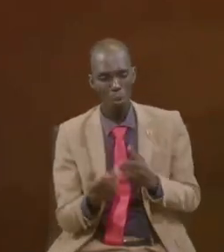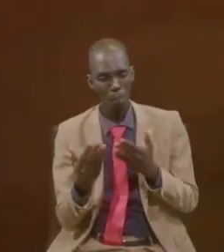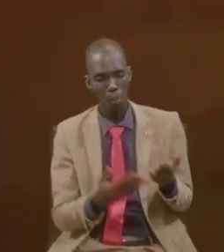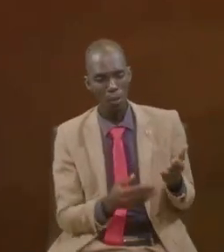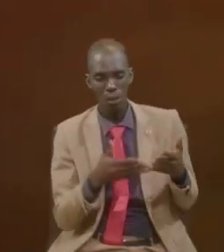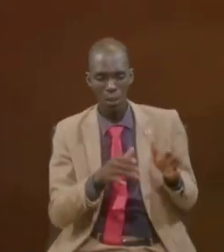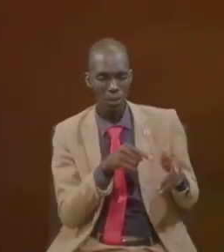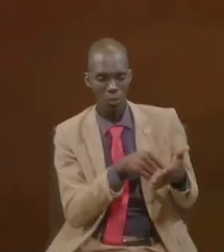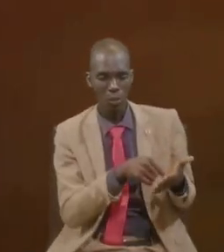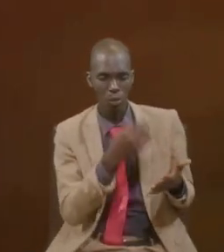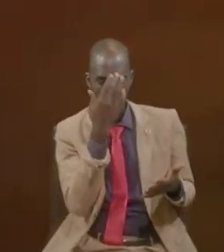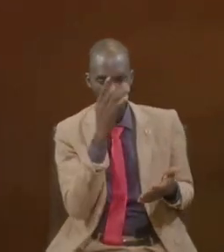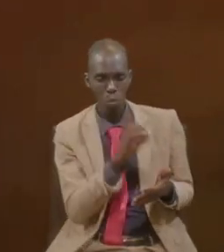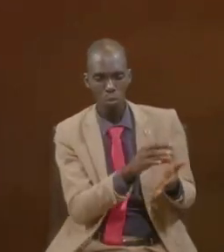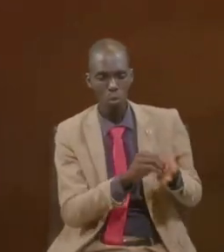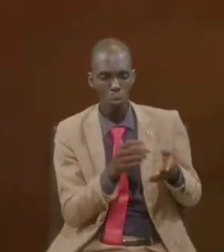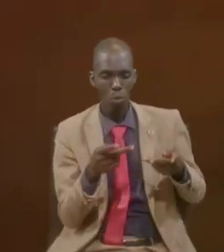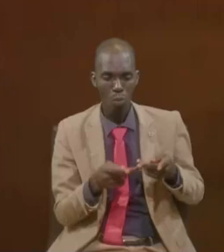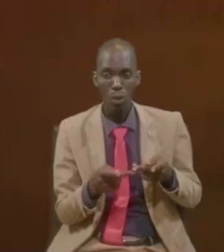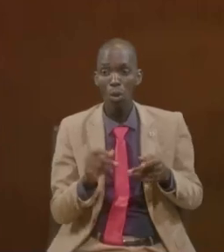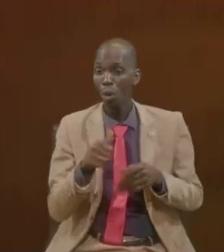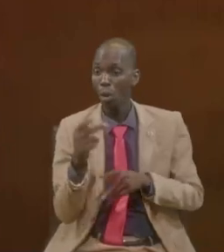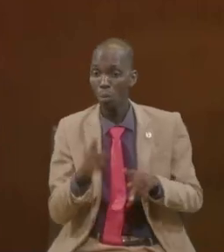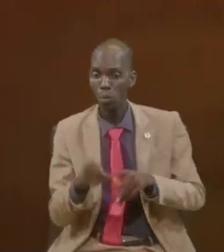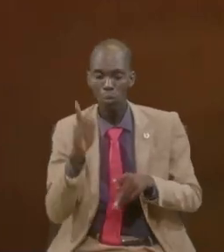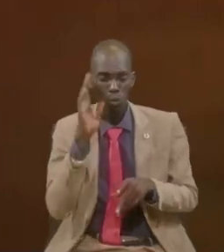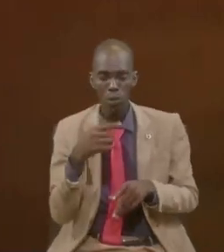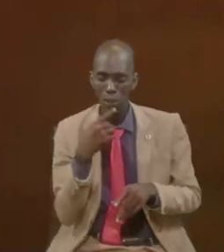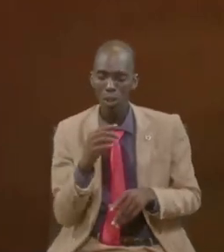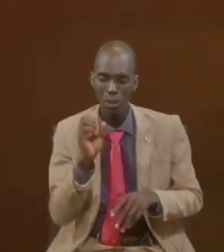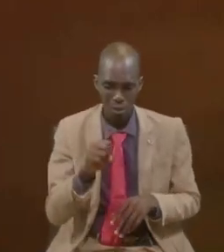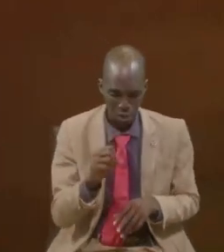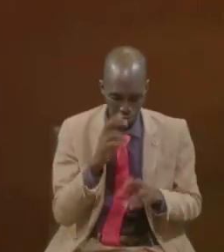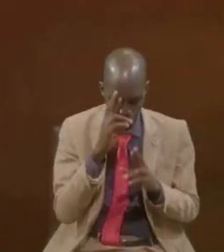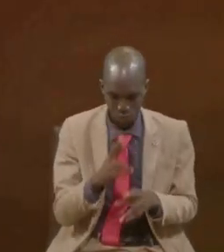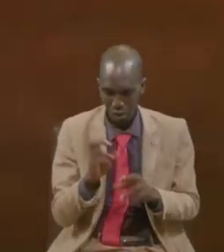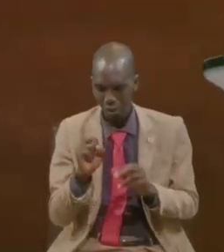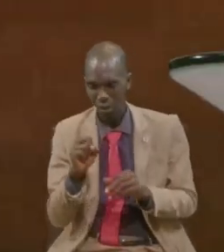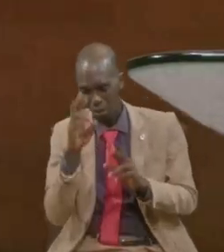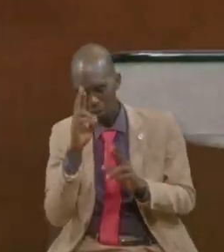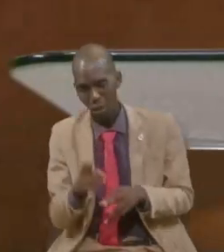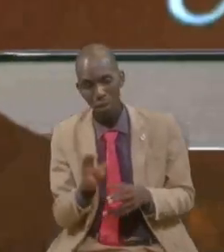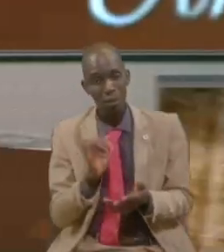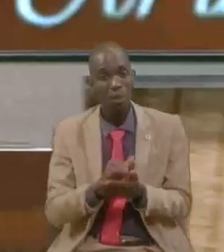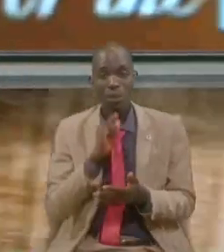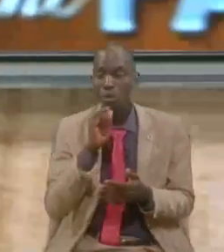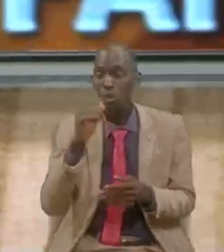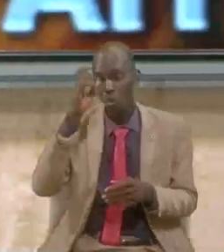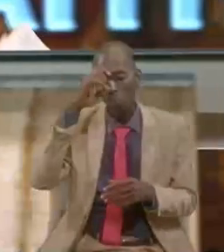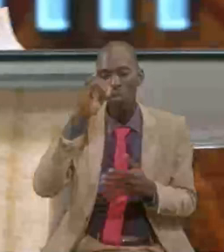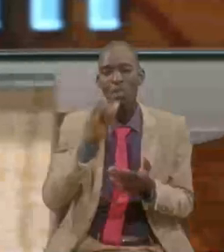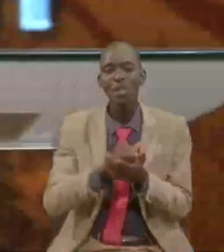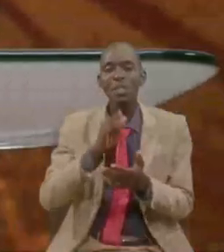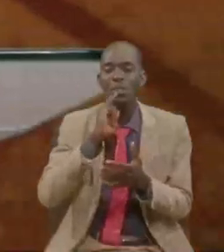Il faut pétiner certains, élever certains, disant « oui, monsieur ». Ce n'est pas la sagesse d'en